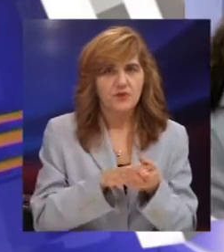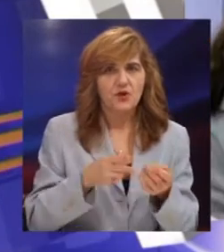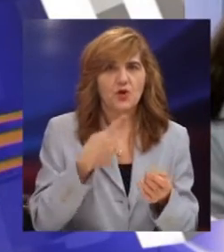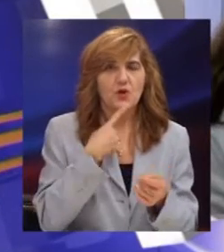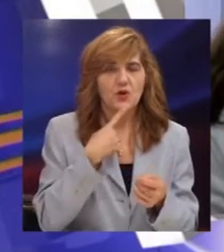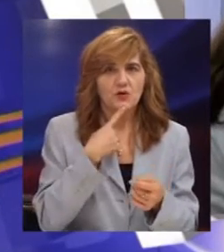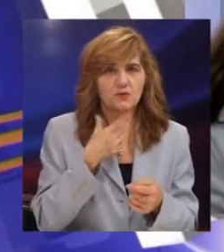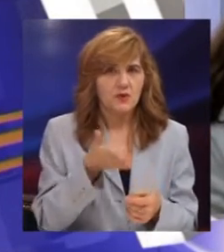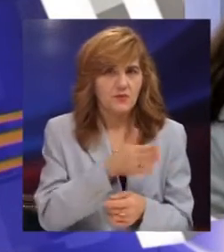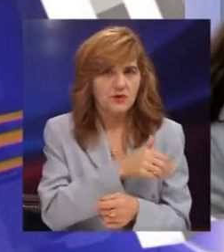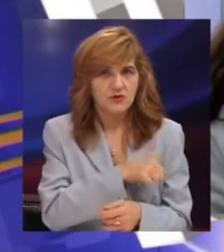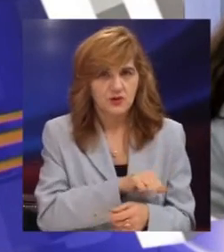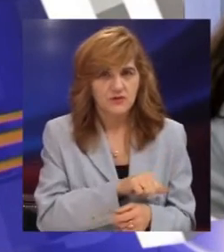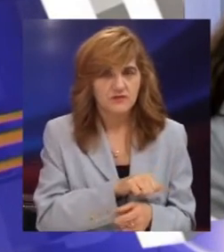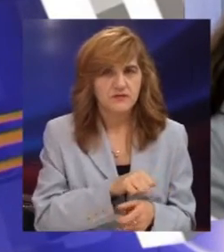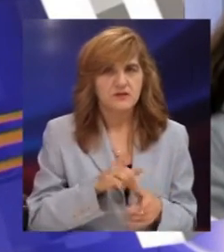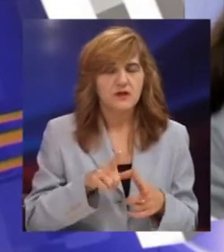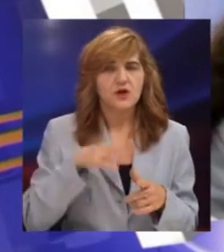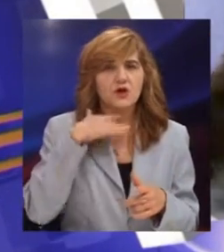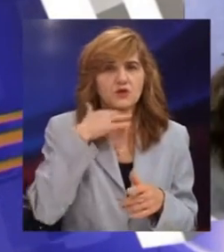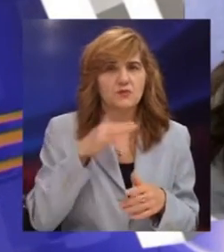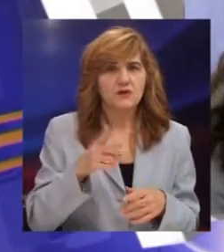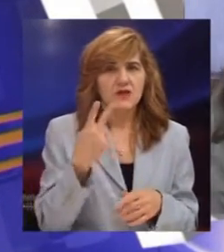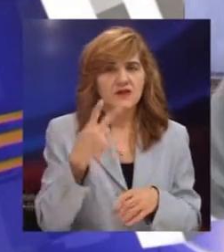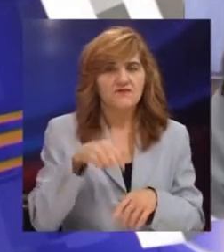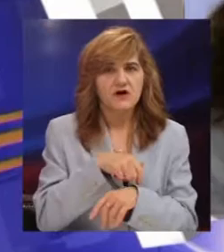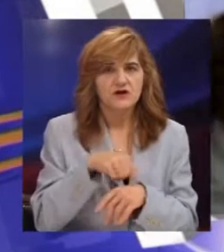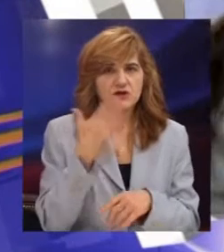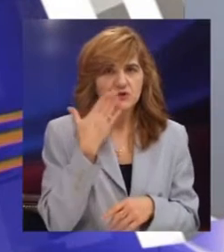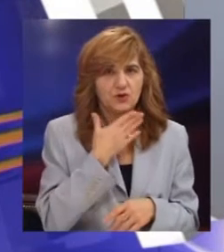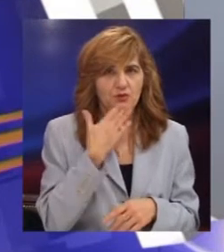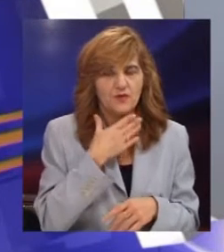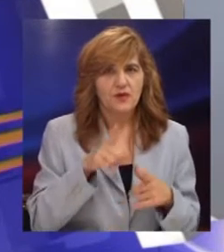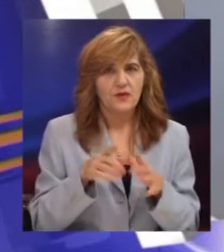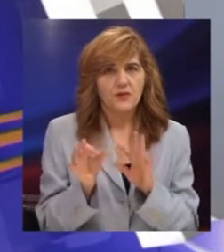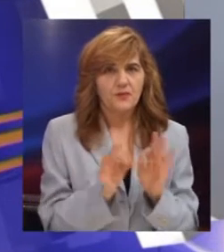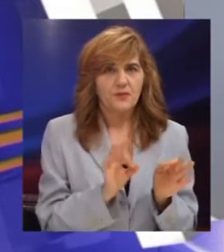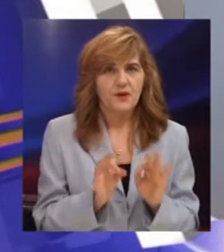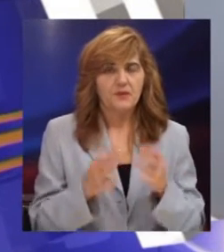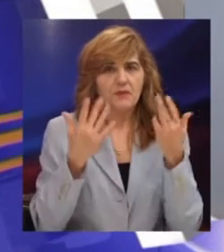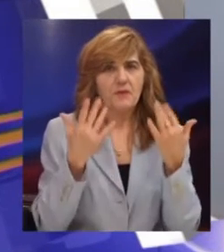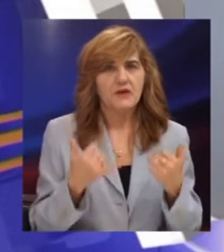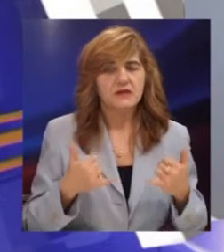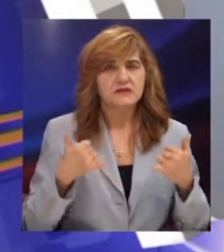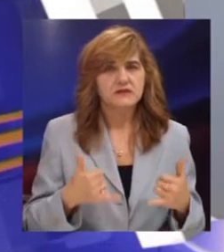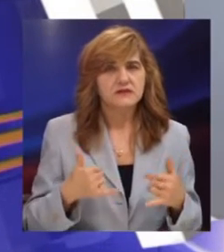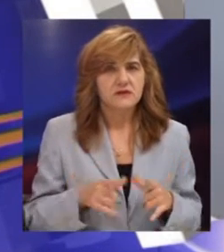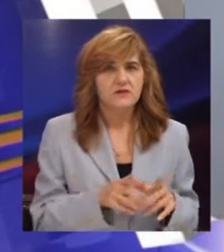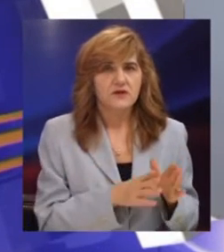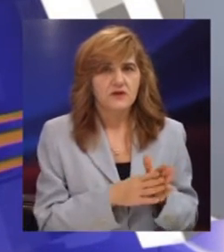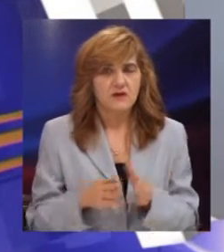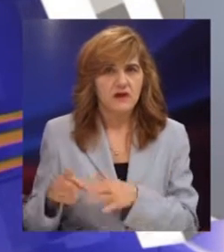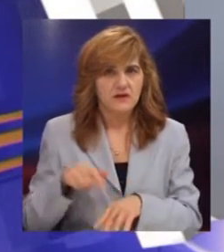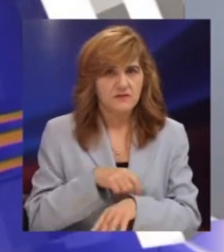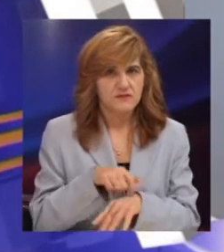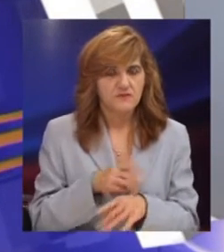oktobru 2015. godine. Organizuju se subotom u trajanju od dva školska časa. Pripreme iz matematike se za sada odvijaju na